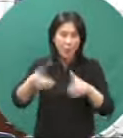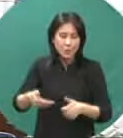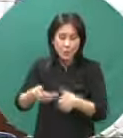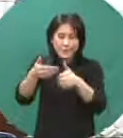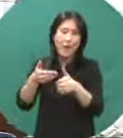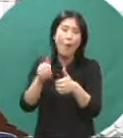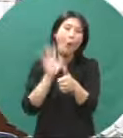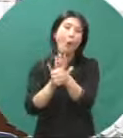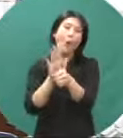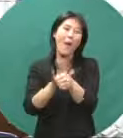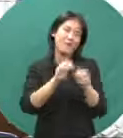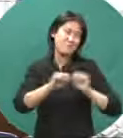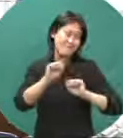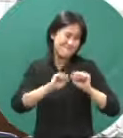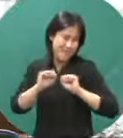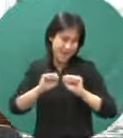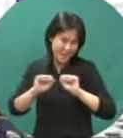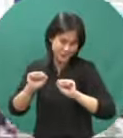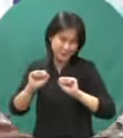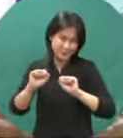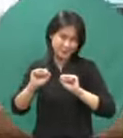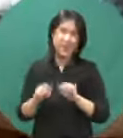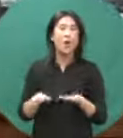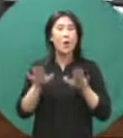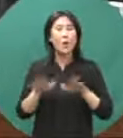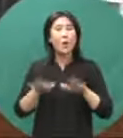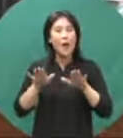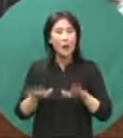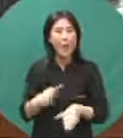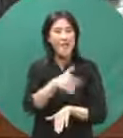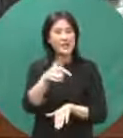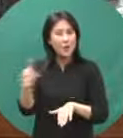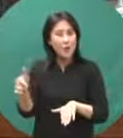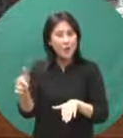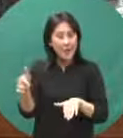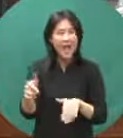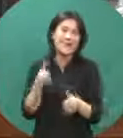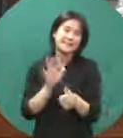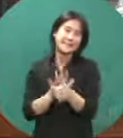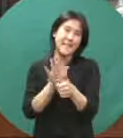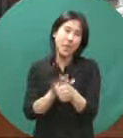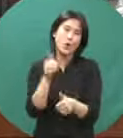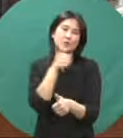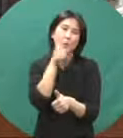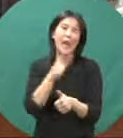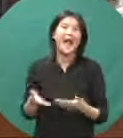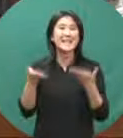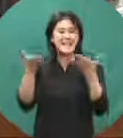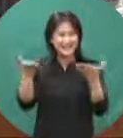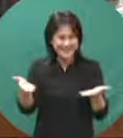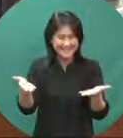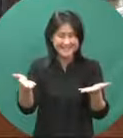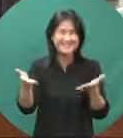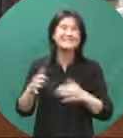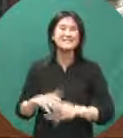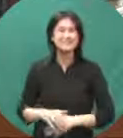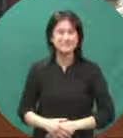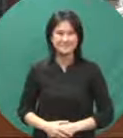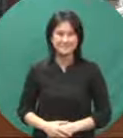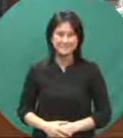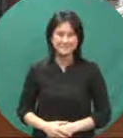てを応援する取り組みを進めています。 はい、そこで今回はこんな子育て支援を紹介します。まずは親子でお出かけ大